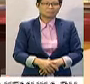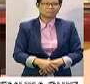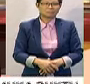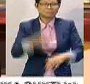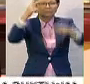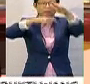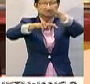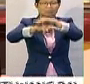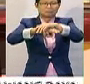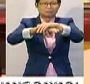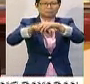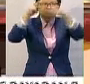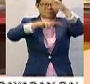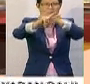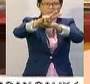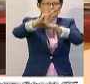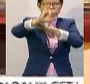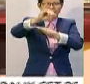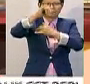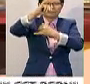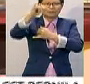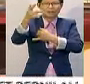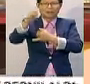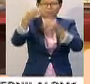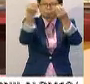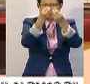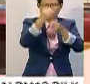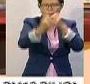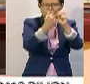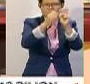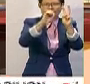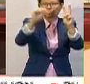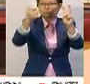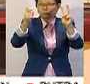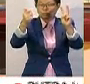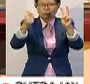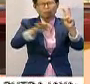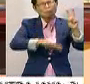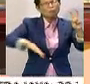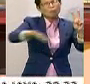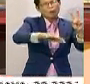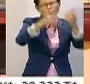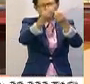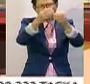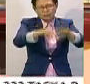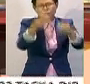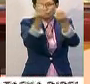Punjuran banci oleh Jabatan Perangkaan Malaysia pada tahun 2010 menganggarkan jumlah